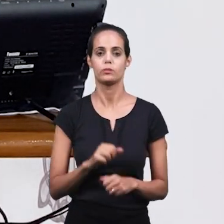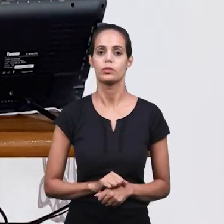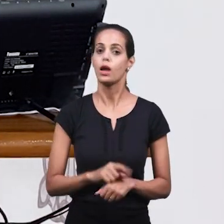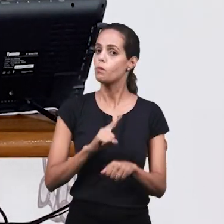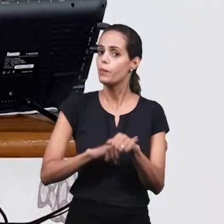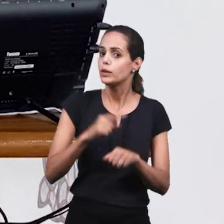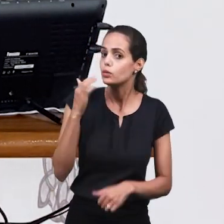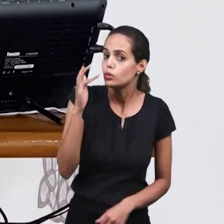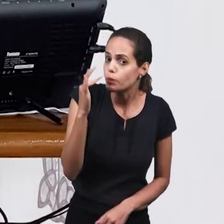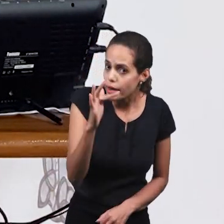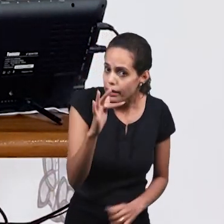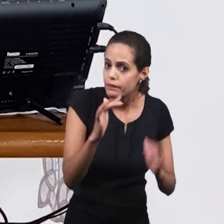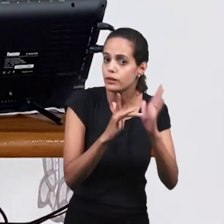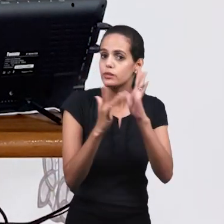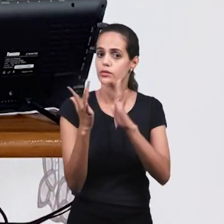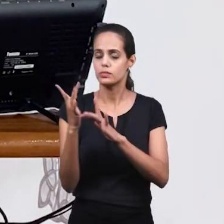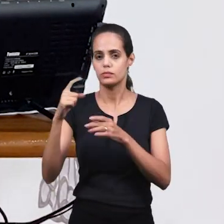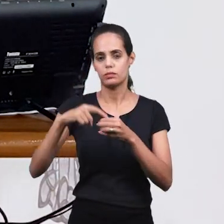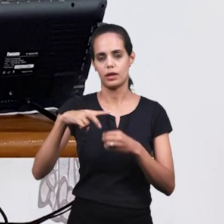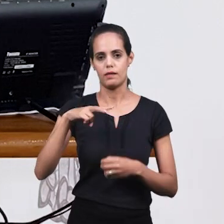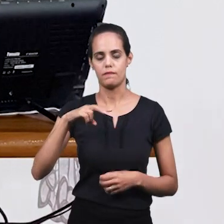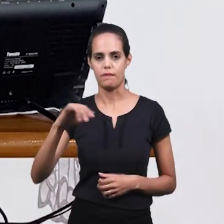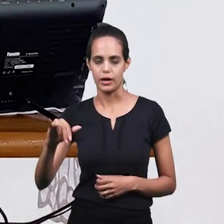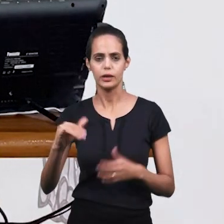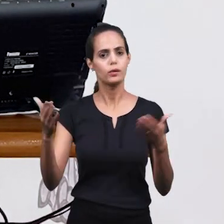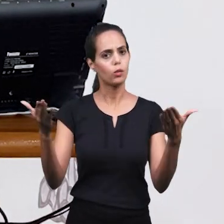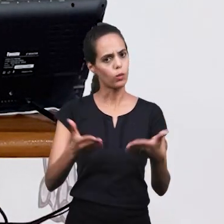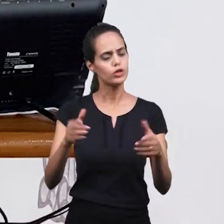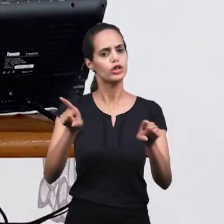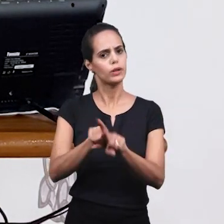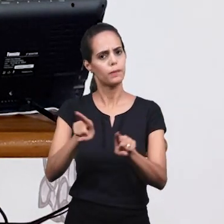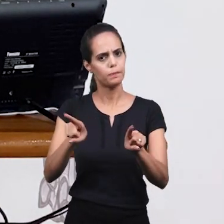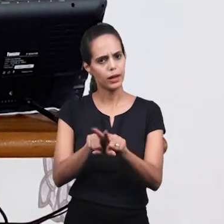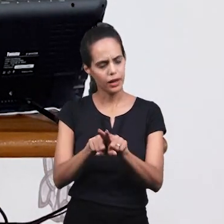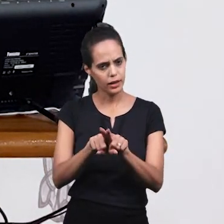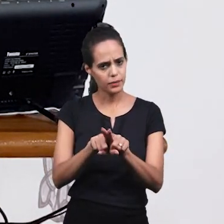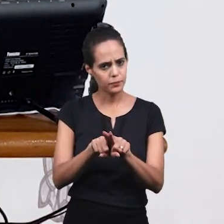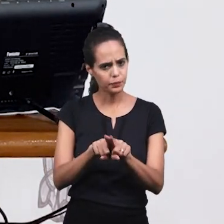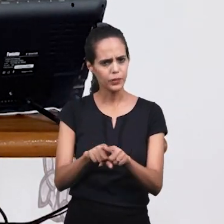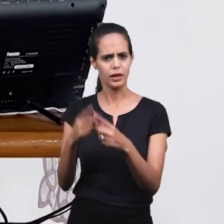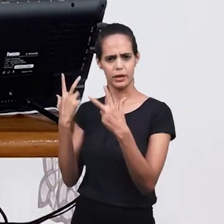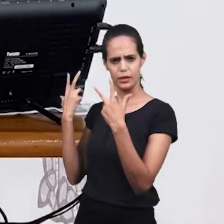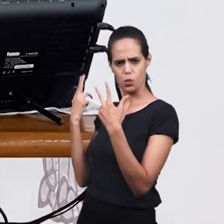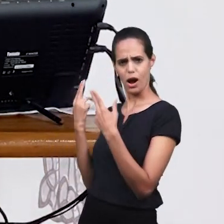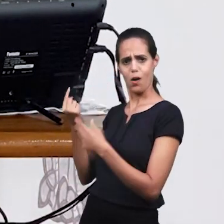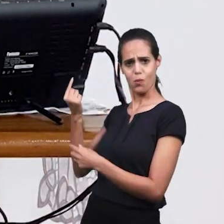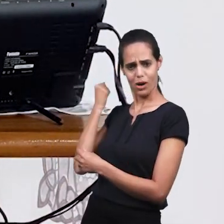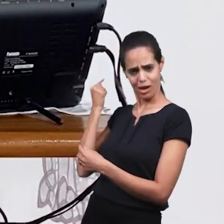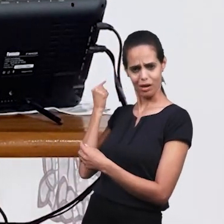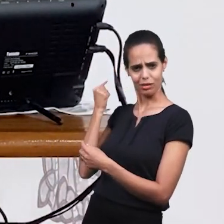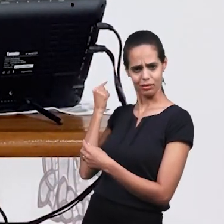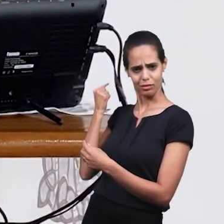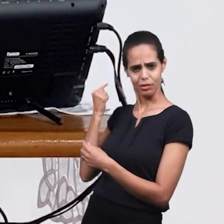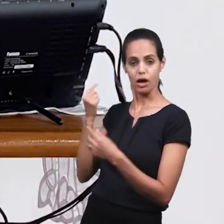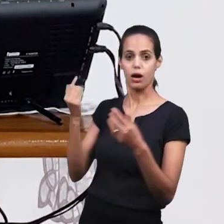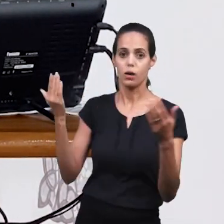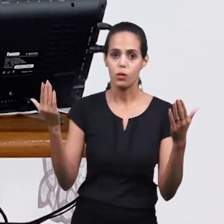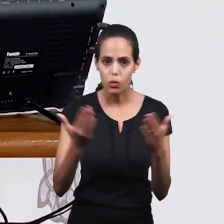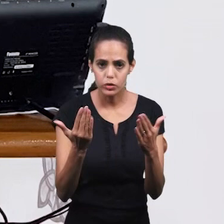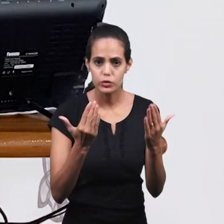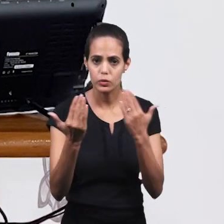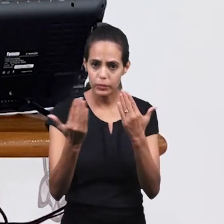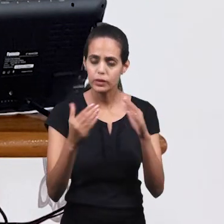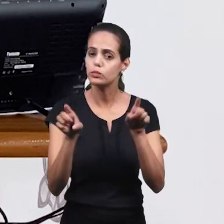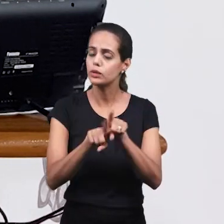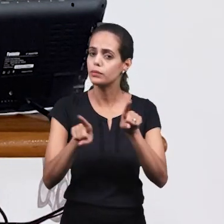Aussi, pendant nos jours, comme ces jours-là, il y a un message aujourd'hui clair de la part de Dieu pour ces serviteurs qui